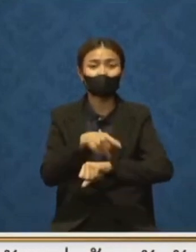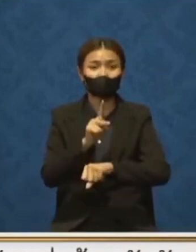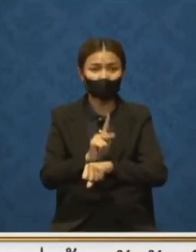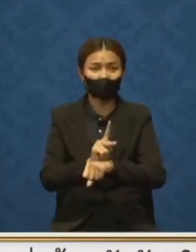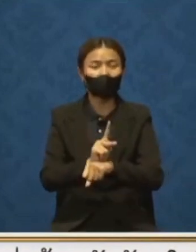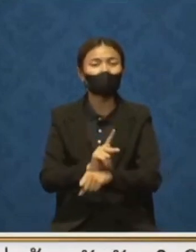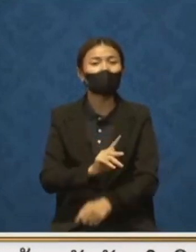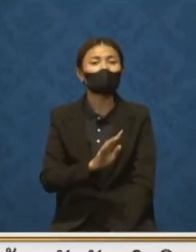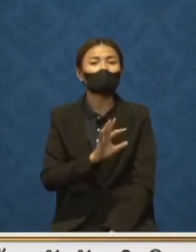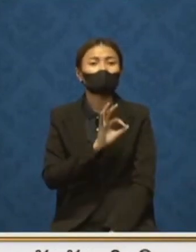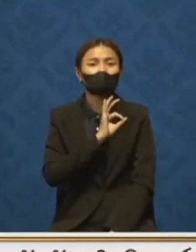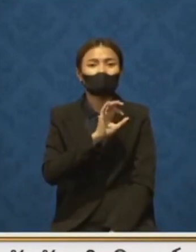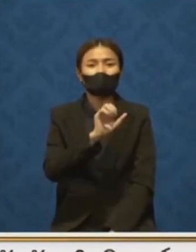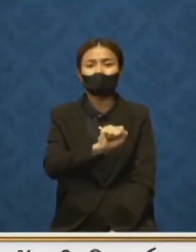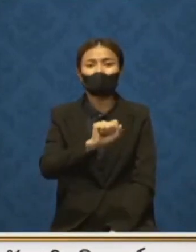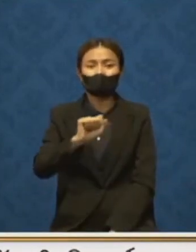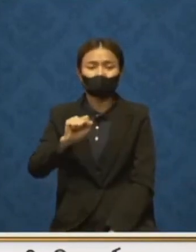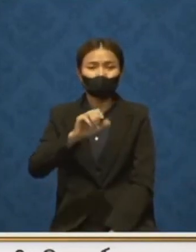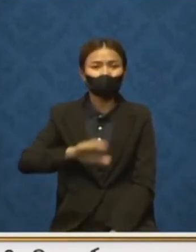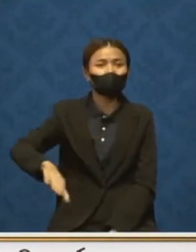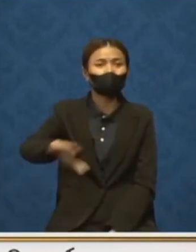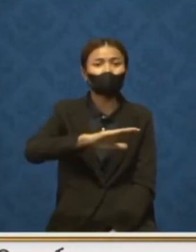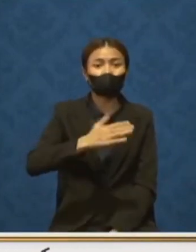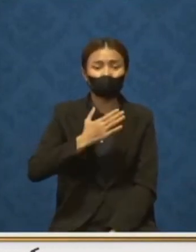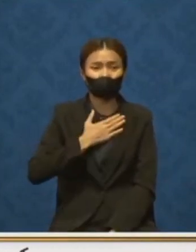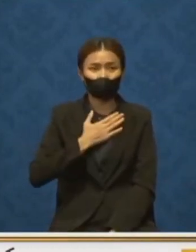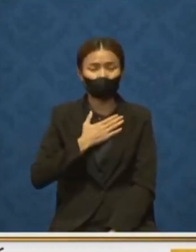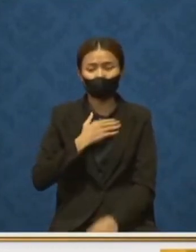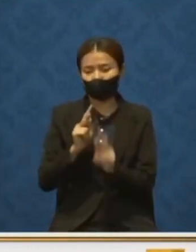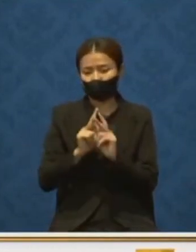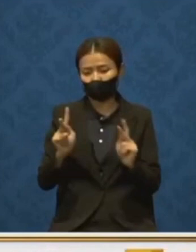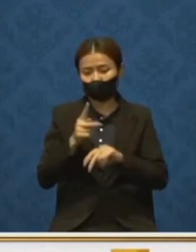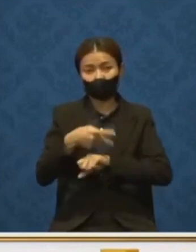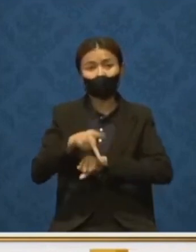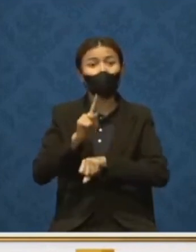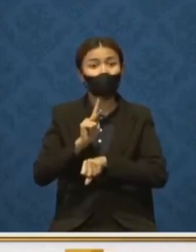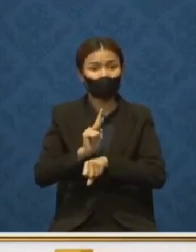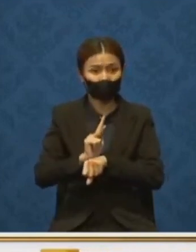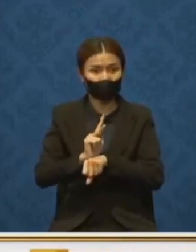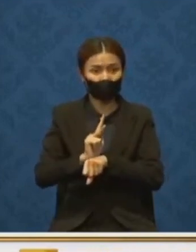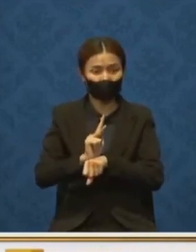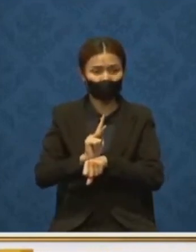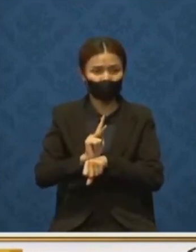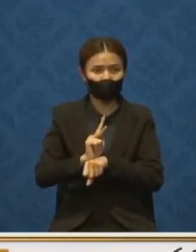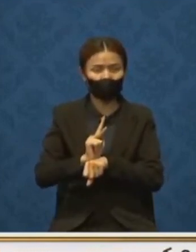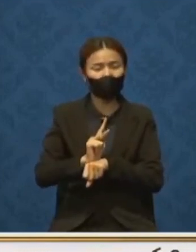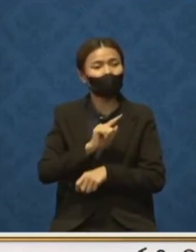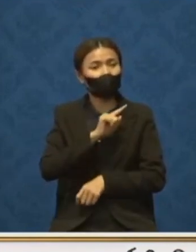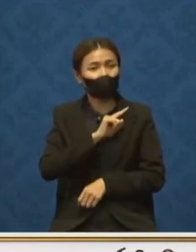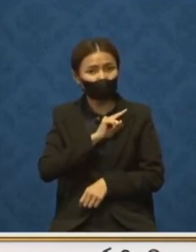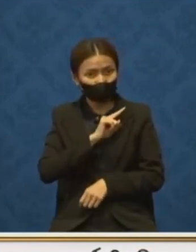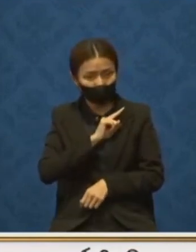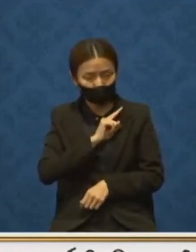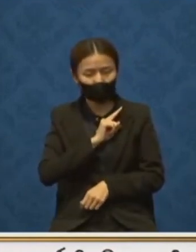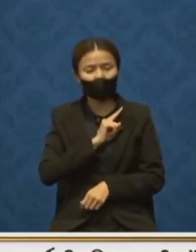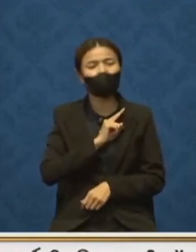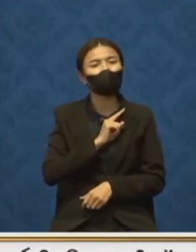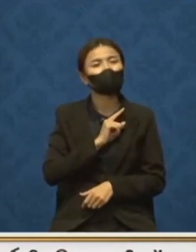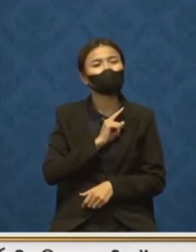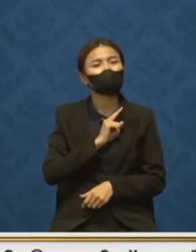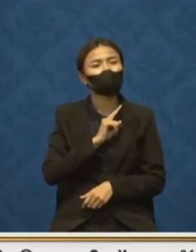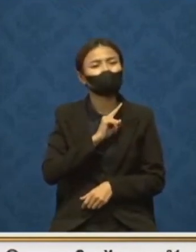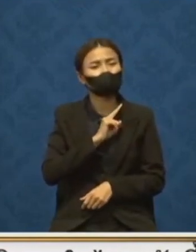กับผมนายสุรชัยลิ้มเลิศชัยในฐานะประธานกรรมการร่วมกันเพื่อพิจารณาร่างพระราชบัญญัติวิชาชีพการสัตวบาล